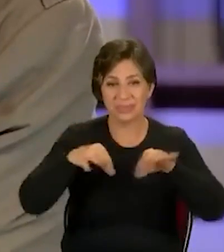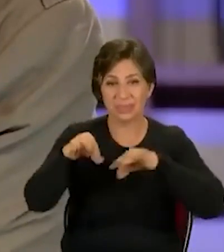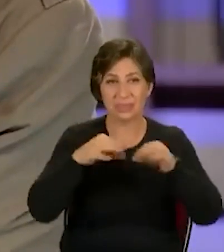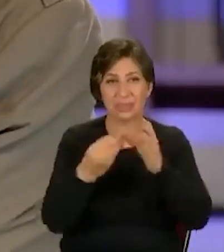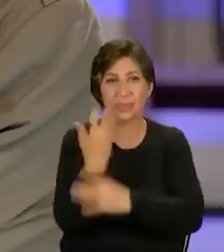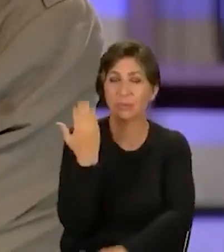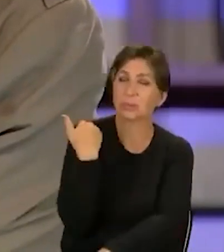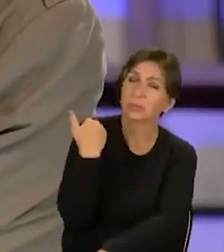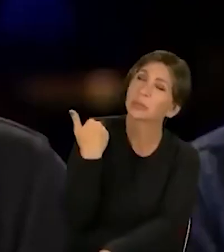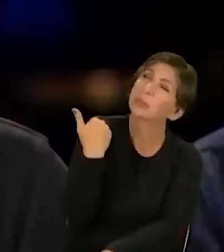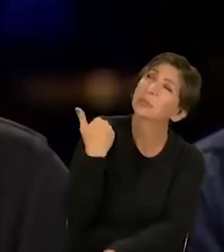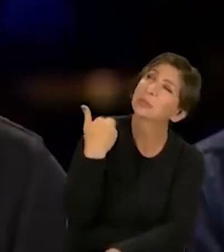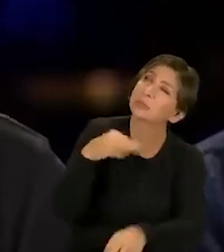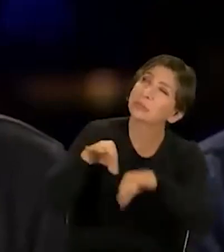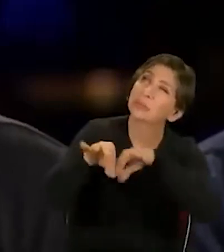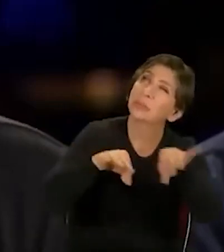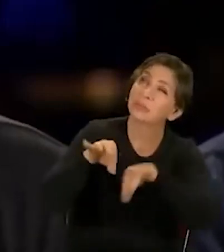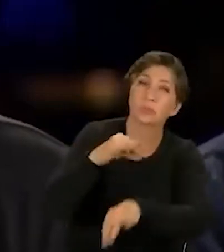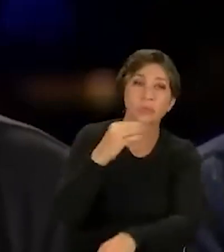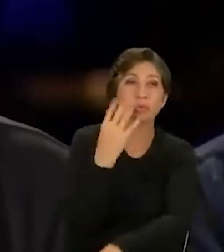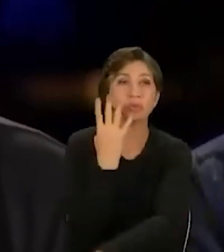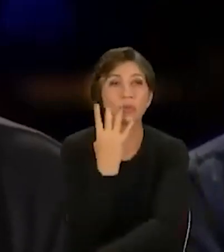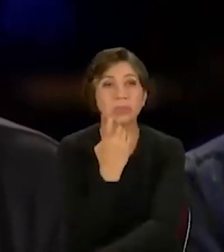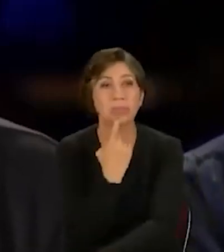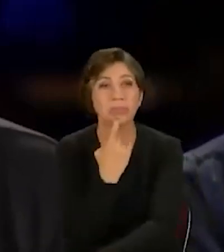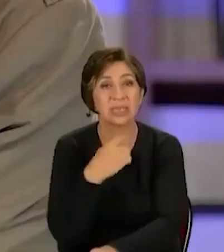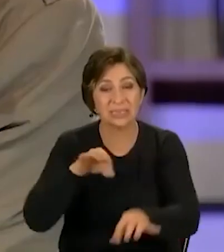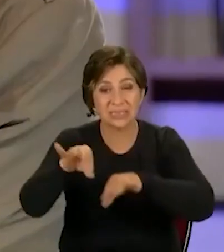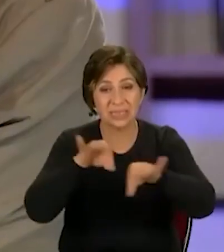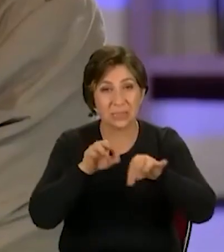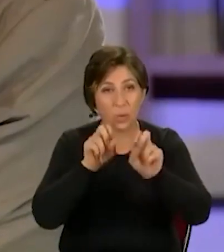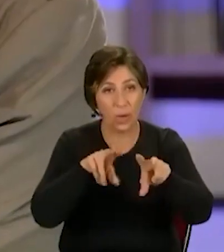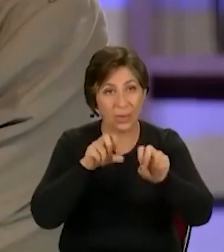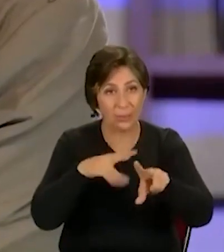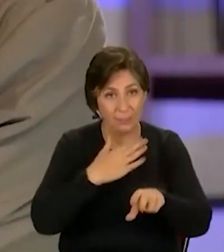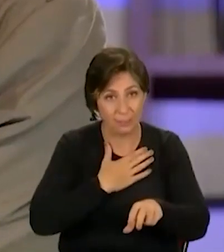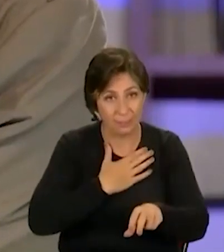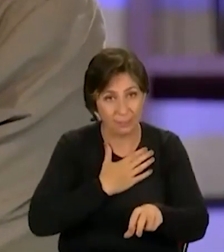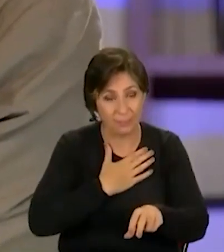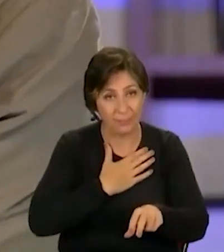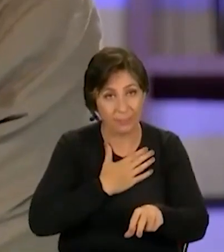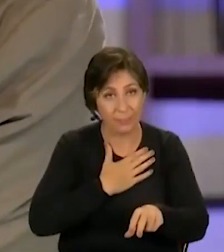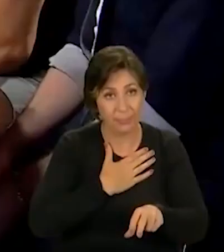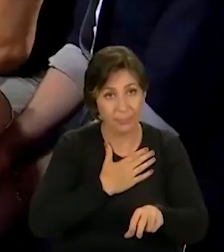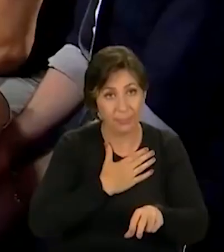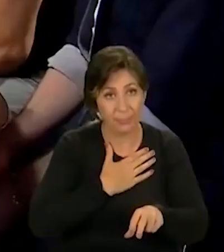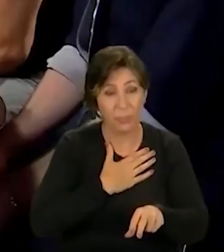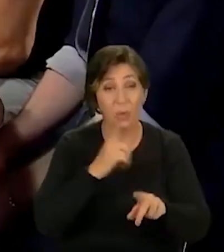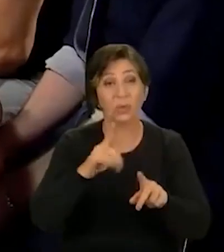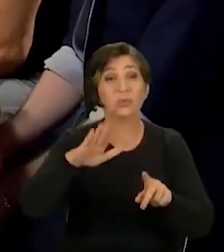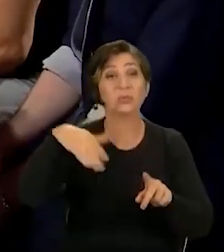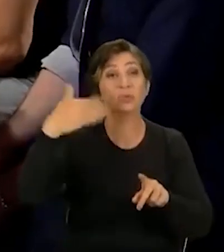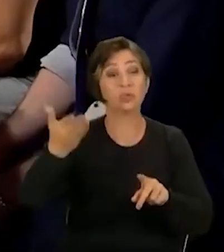sabahın köründe. Satranç oynayalım diye. Dört yaşındayken ona satranç öğretmiştim. 4 yaşındaydı. Ve